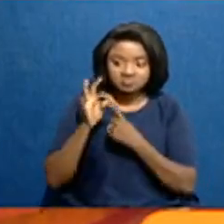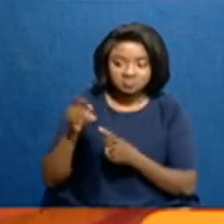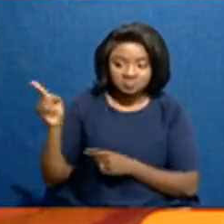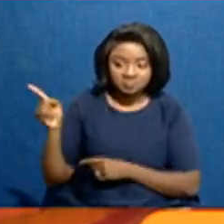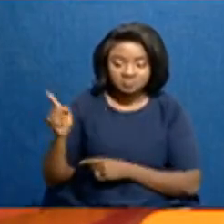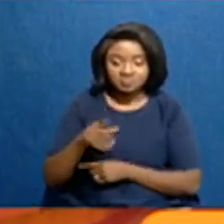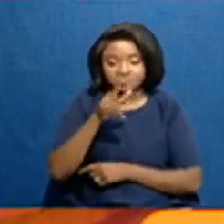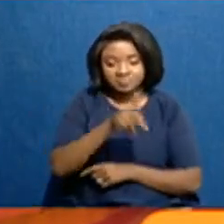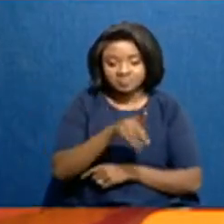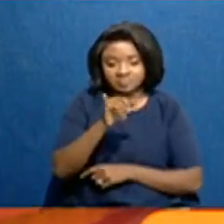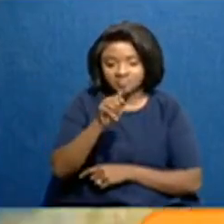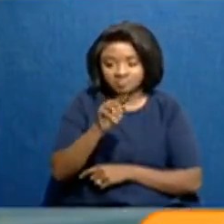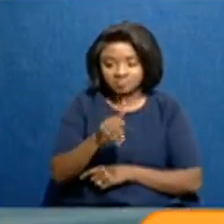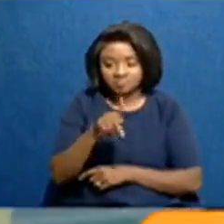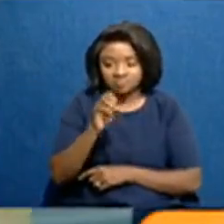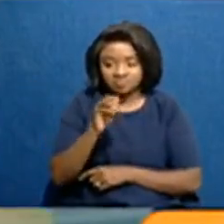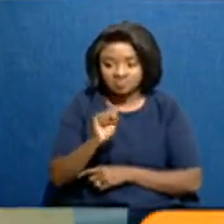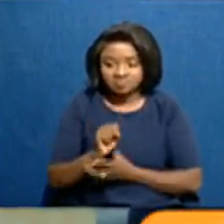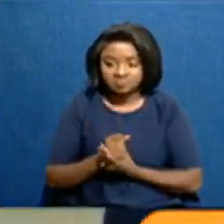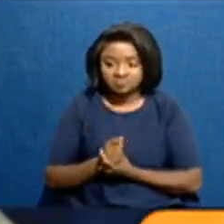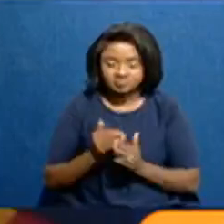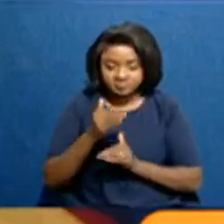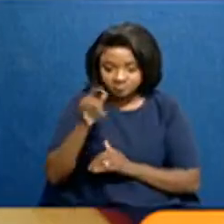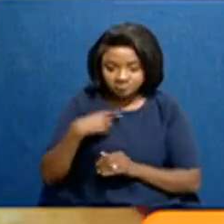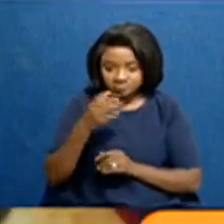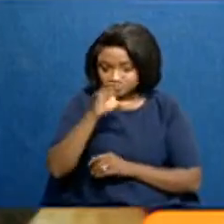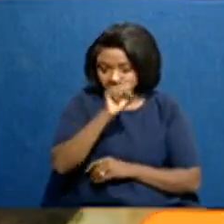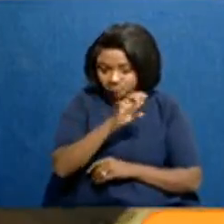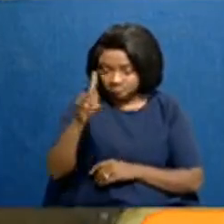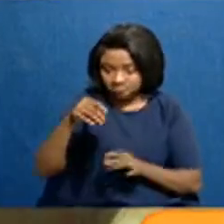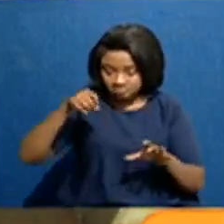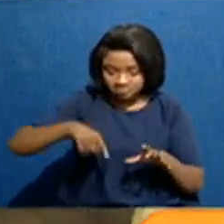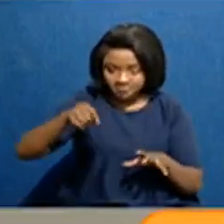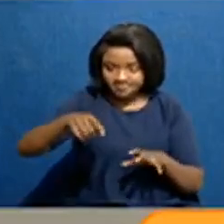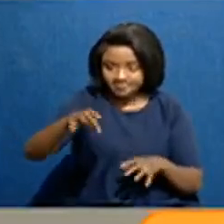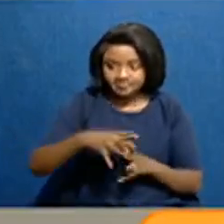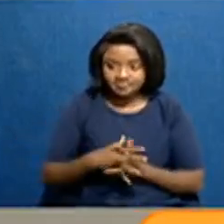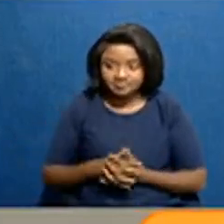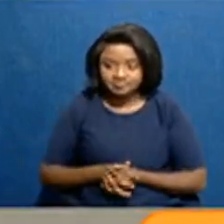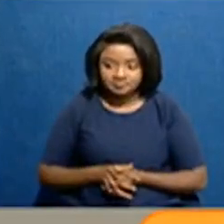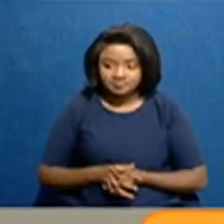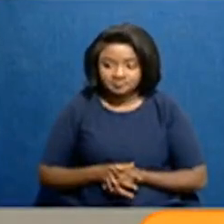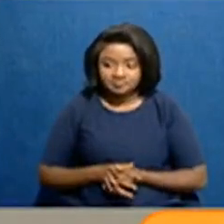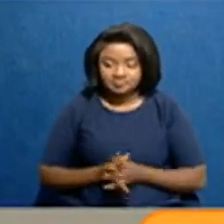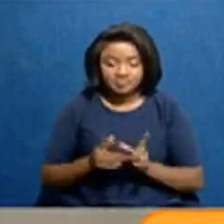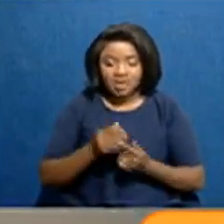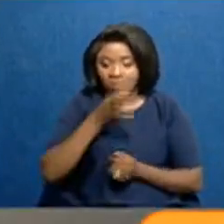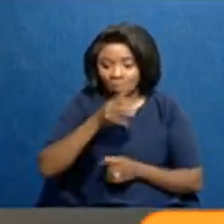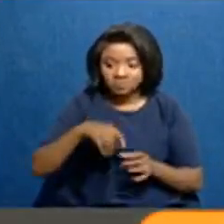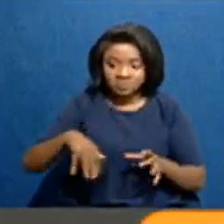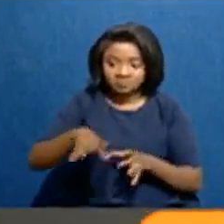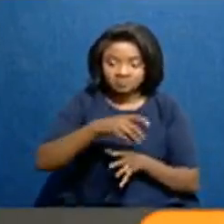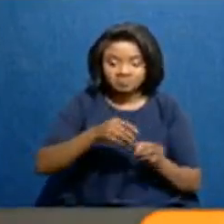unaoitwa peat moss. Mbegu huwekwa kwenye mchanganyiko huo na baadaye kunyunyiziwa maji. Hatimaye